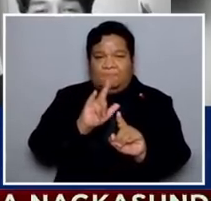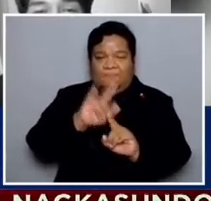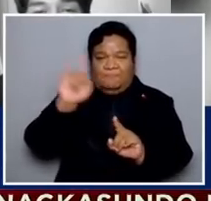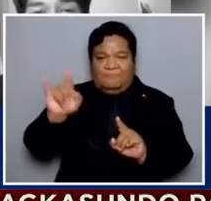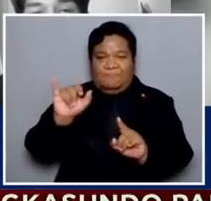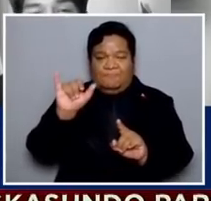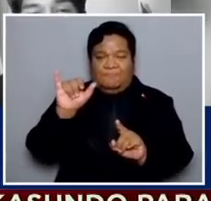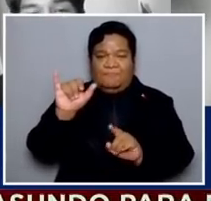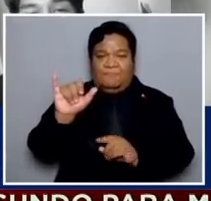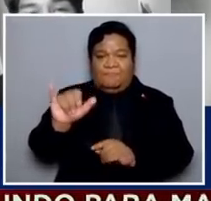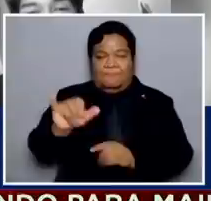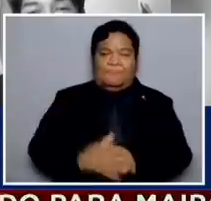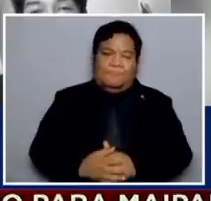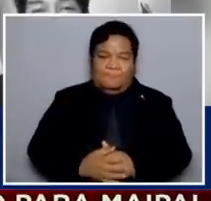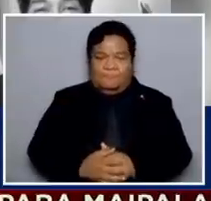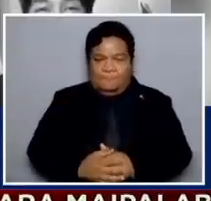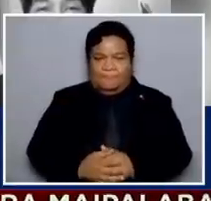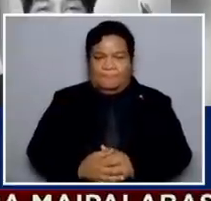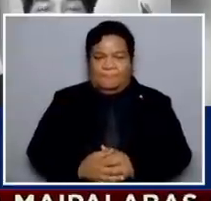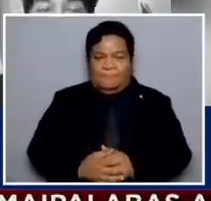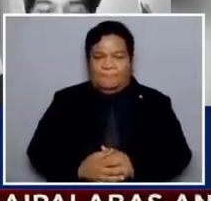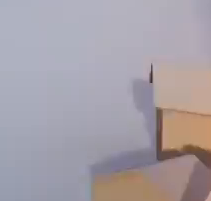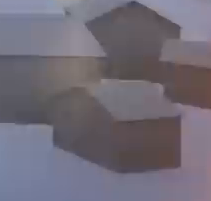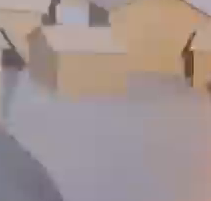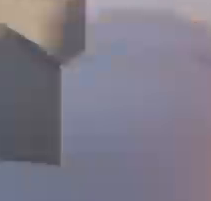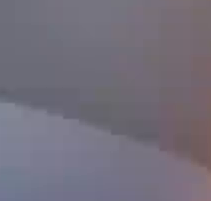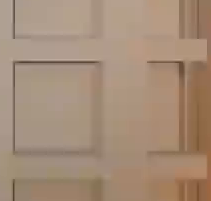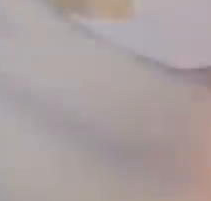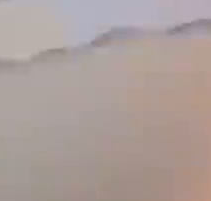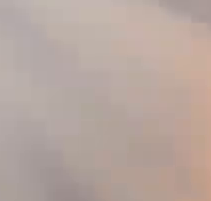Ganiel Krishnan, ABS-CBN News.